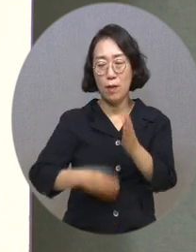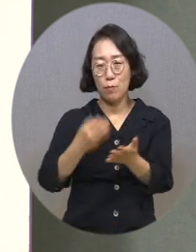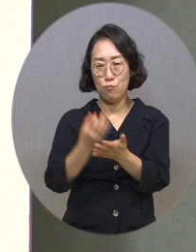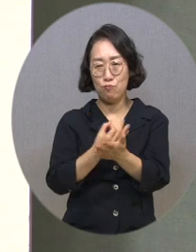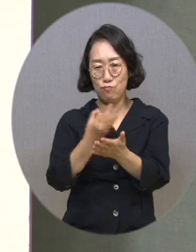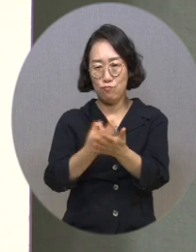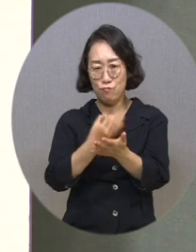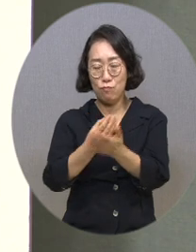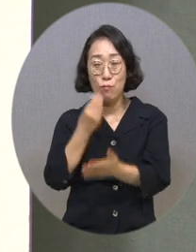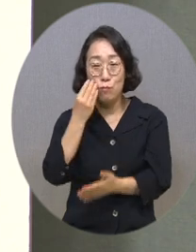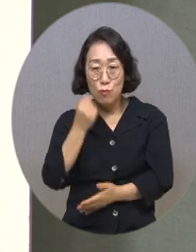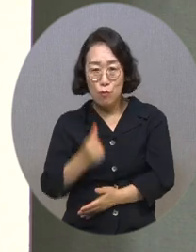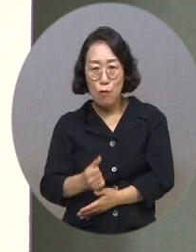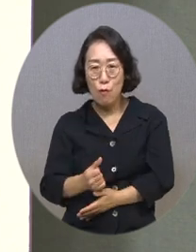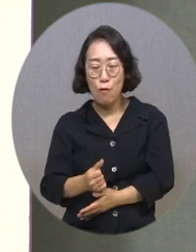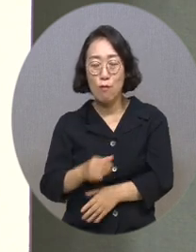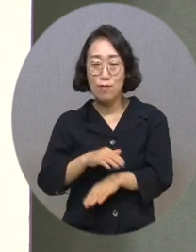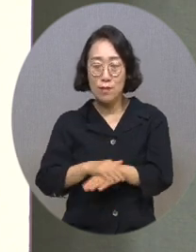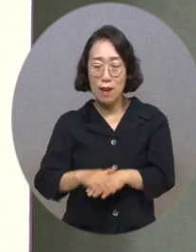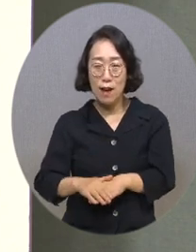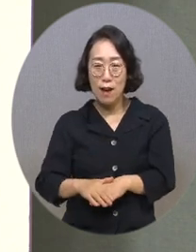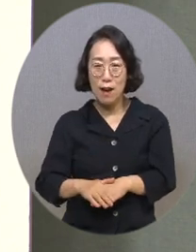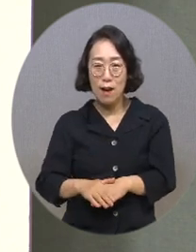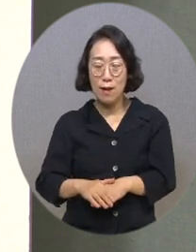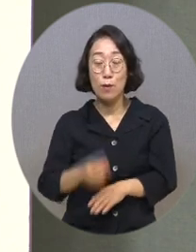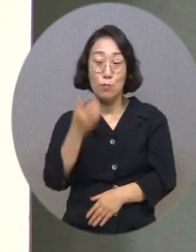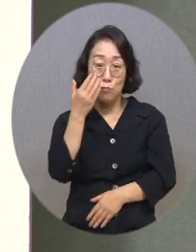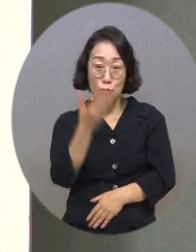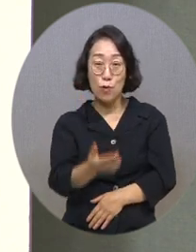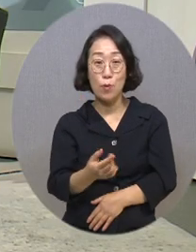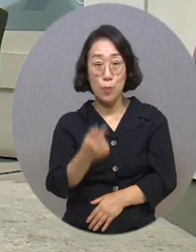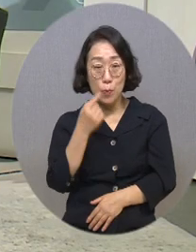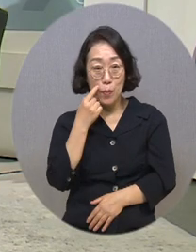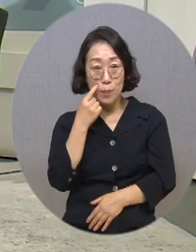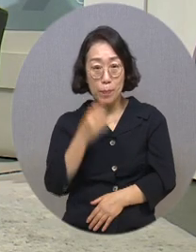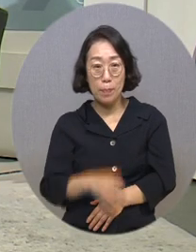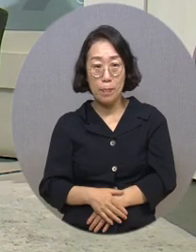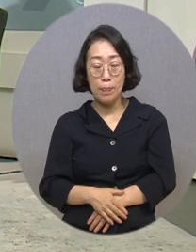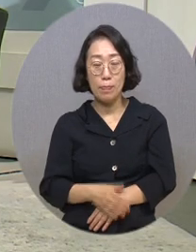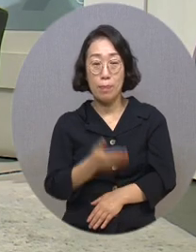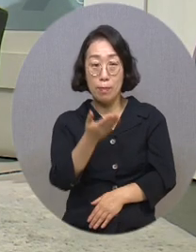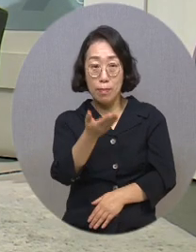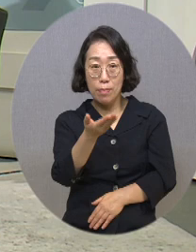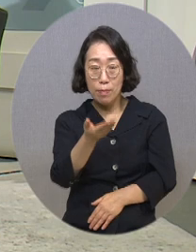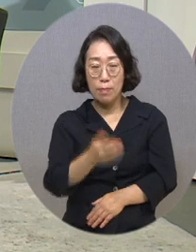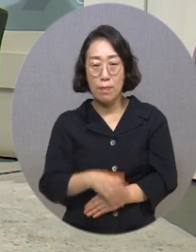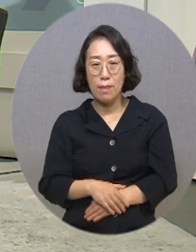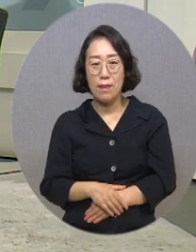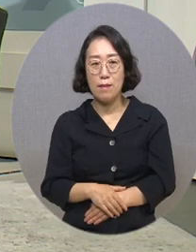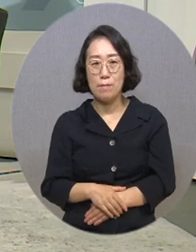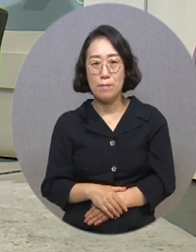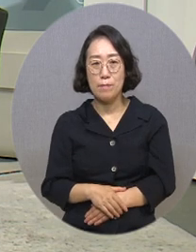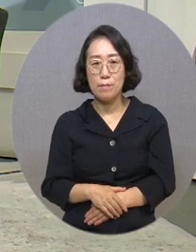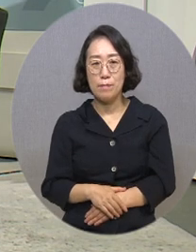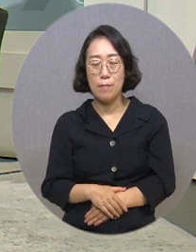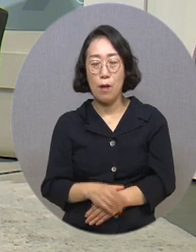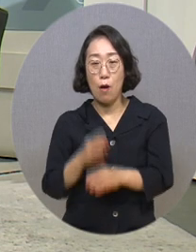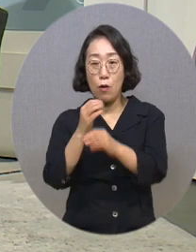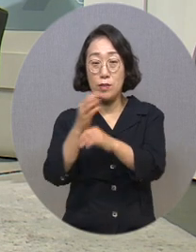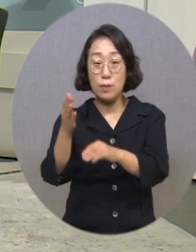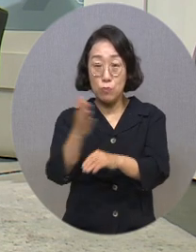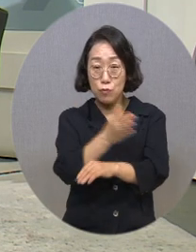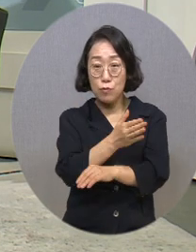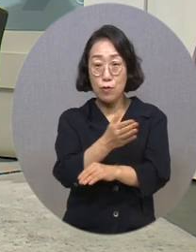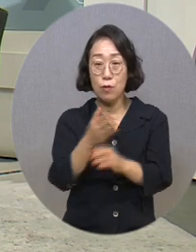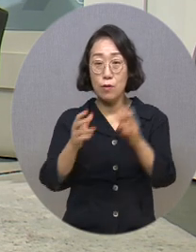합니다. 부럽기도 하고 한번 물어보도록 하겠습니다. 장희지 대표. 네. 그 언제부터